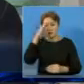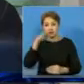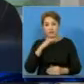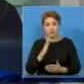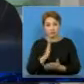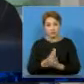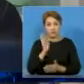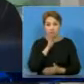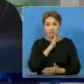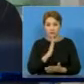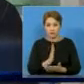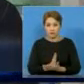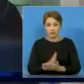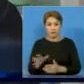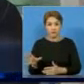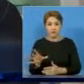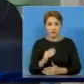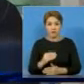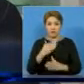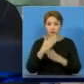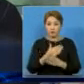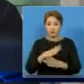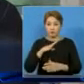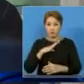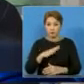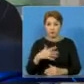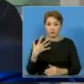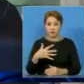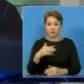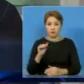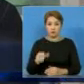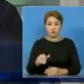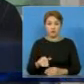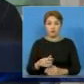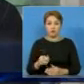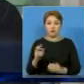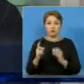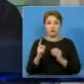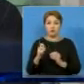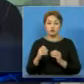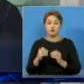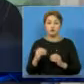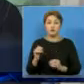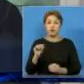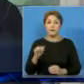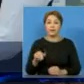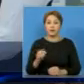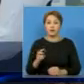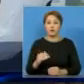балалы аналар да бар, бәріне де көмектер көрсетілді. 50 мың көлемінде және 100 мың көлемінде көмектер